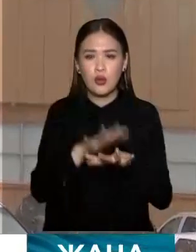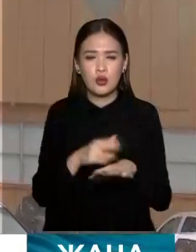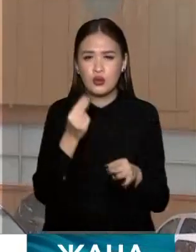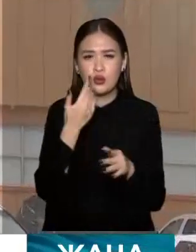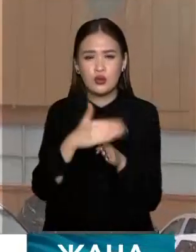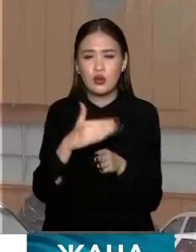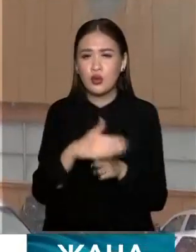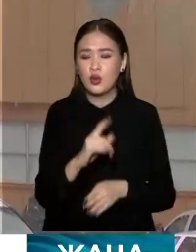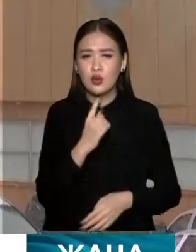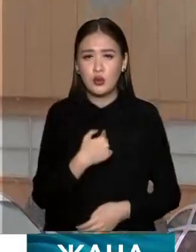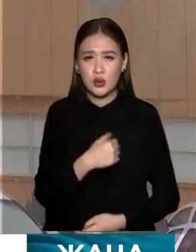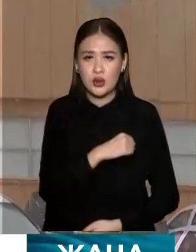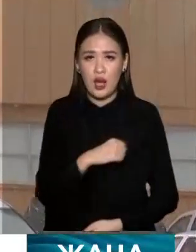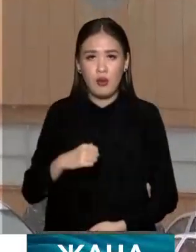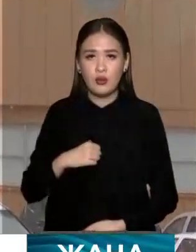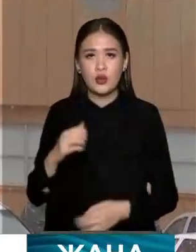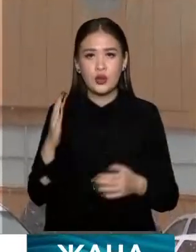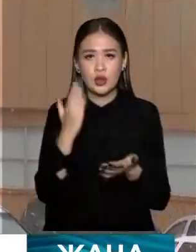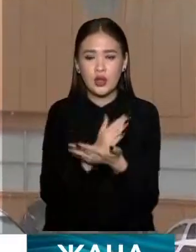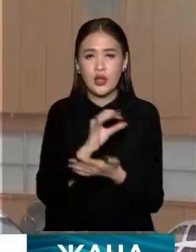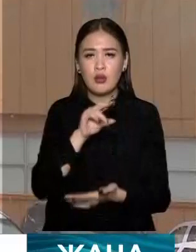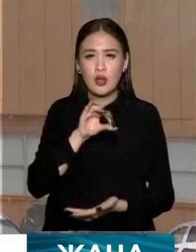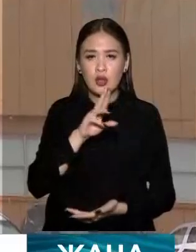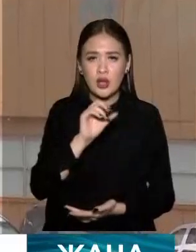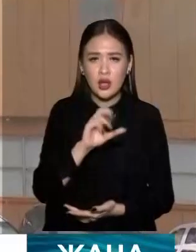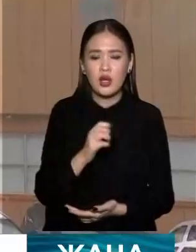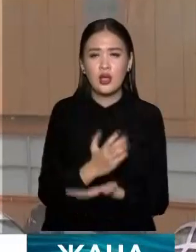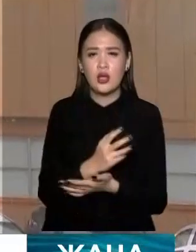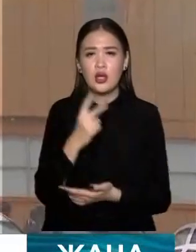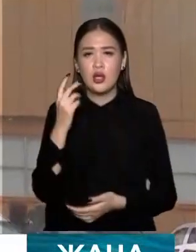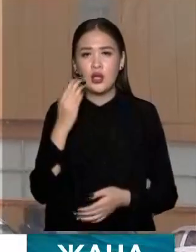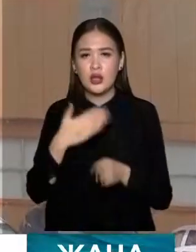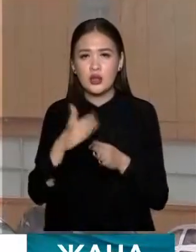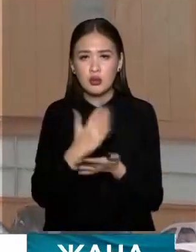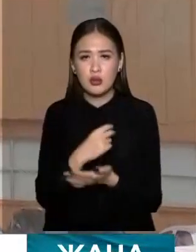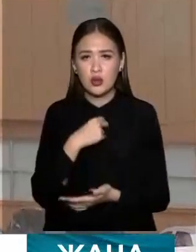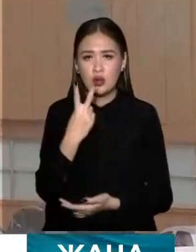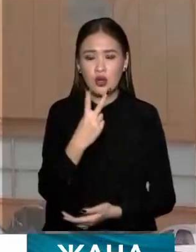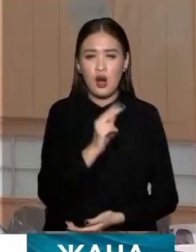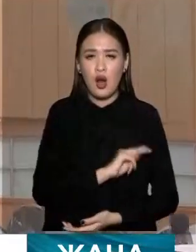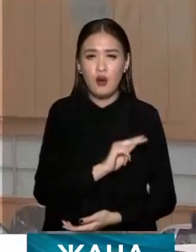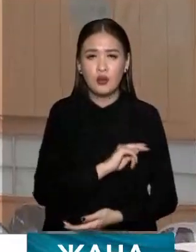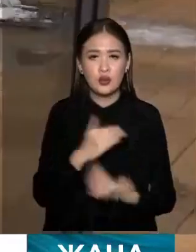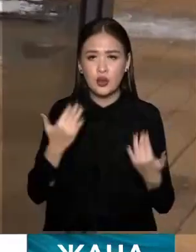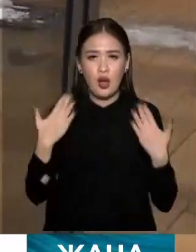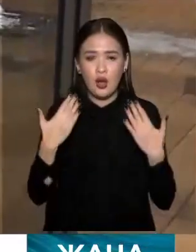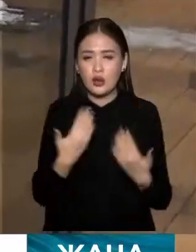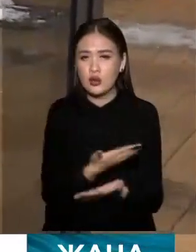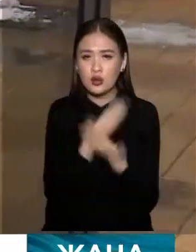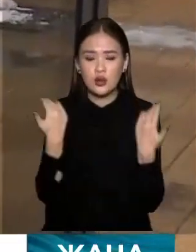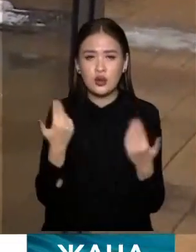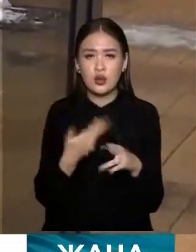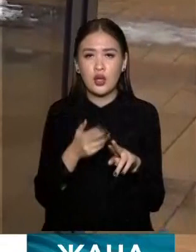қиын. Мысалы, мен өзімде ипотека бар, кредит бар. Екі жұмыс істеймін мен. На износ кетеді да мен, мысалы, дем алмаймын да, мысалы.